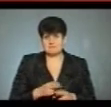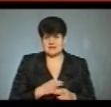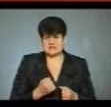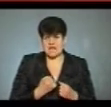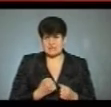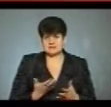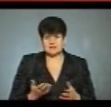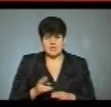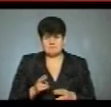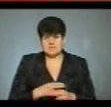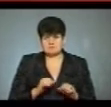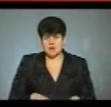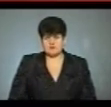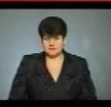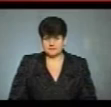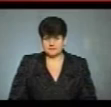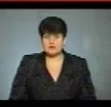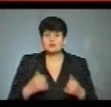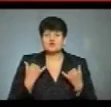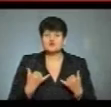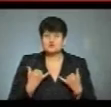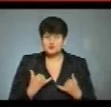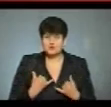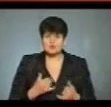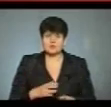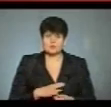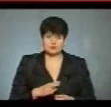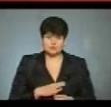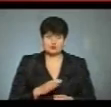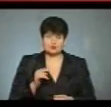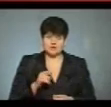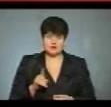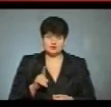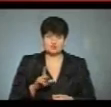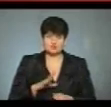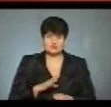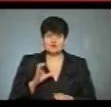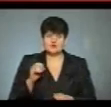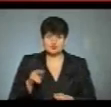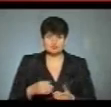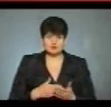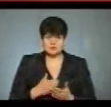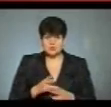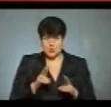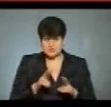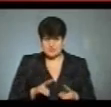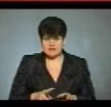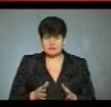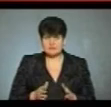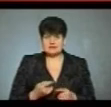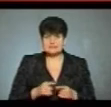про те, що сьогодні було таке засідання комітету з питань соціальної політики, чи розглядали